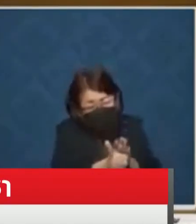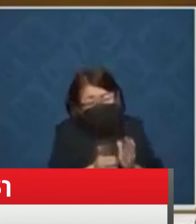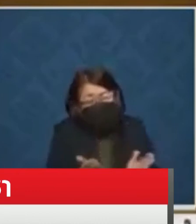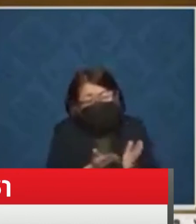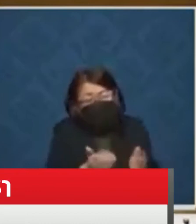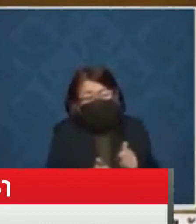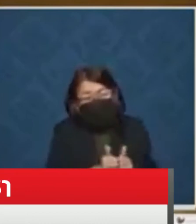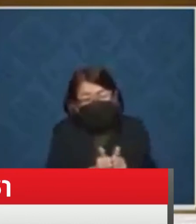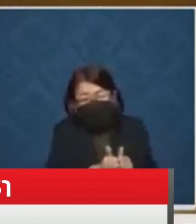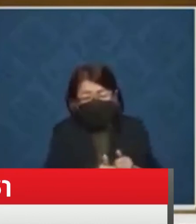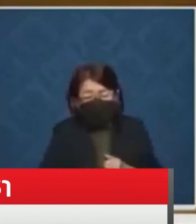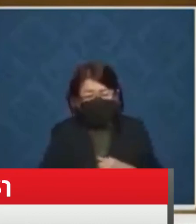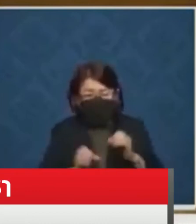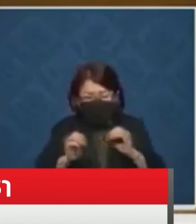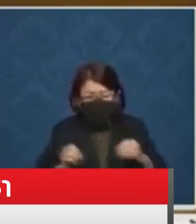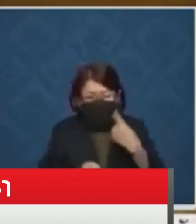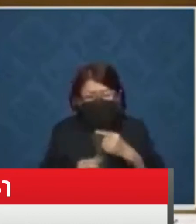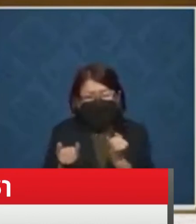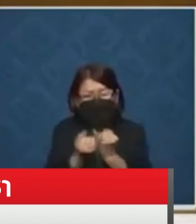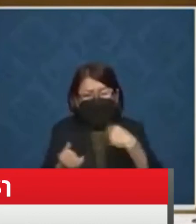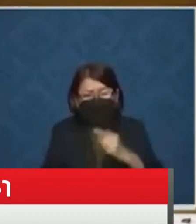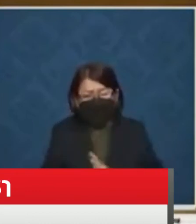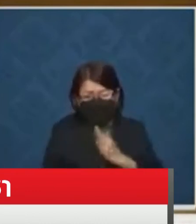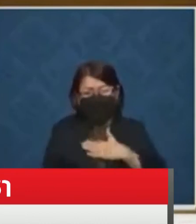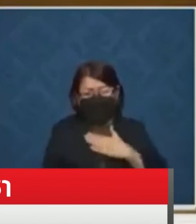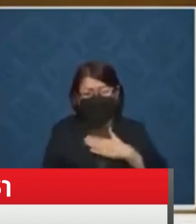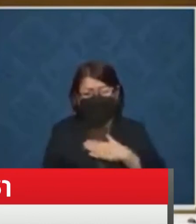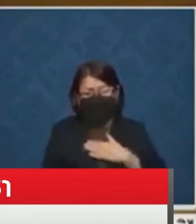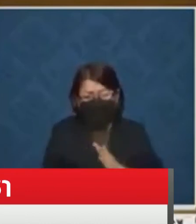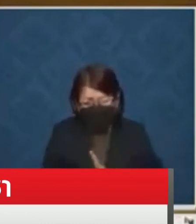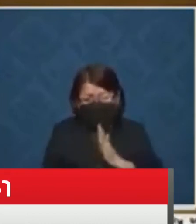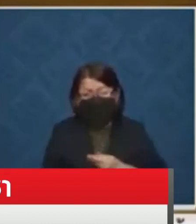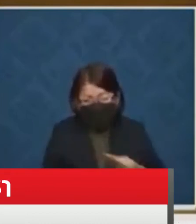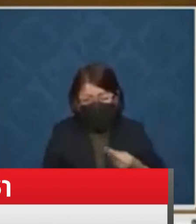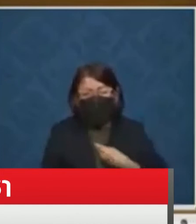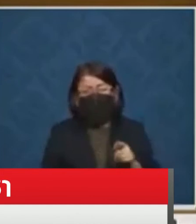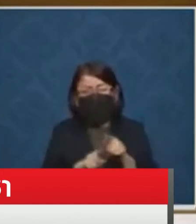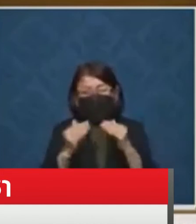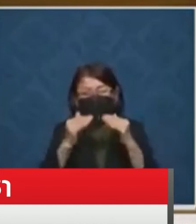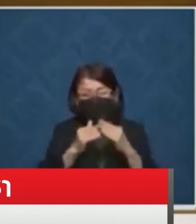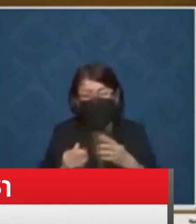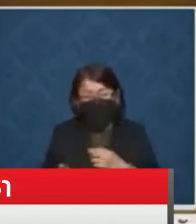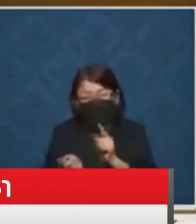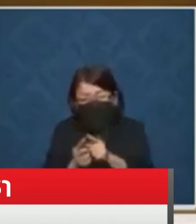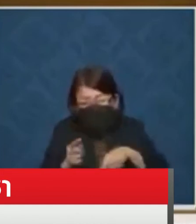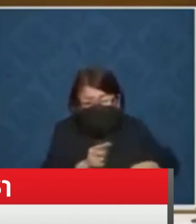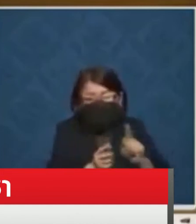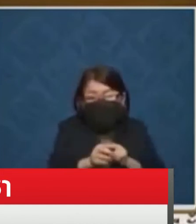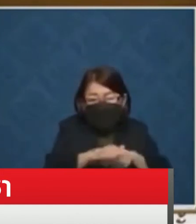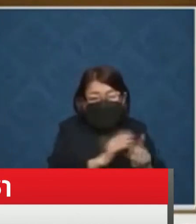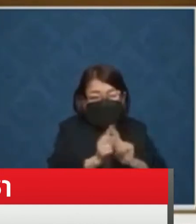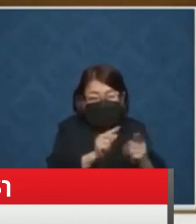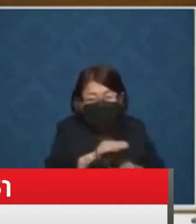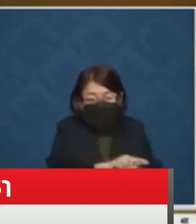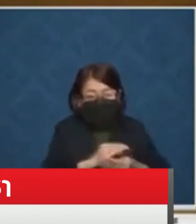เคยครับผมไม่เคยต้องทำอย่างกับใครผมไม่ใส่ผมให้เกียรติซึ่งกันและกันผมไม่เคยใจตายรอบๆอะไร